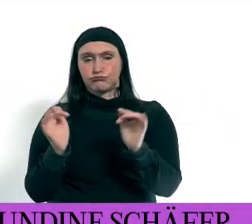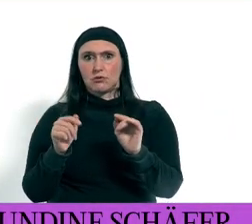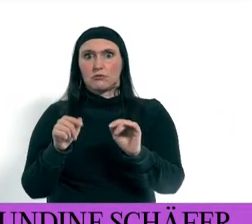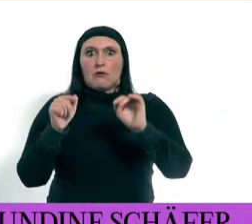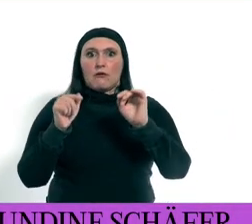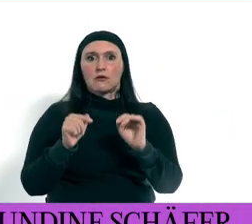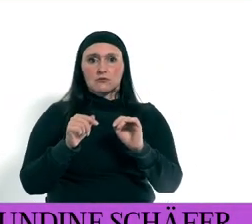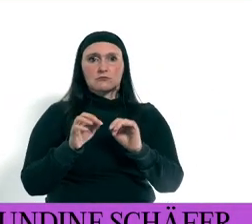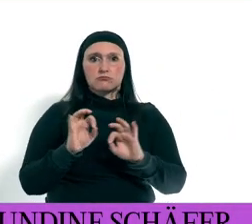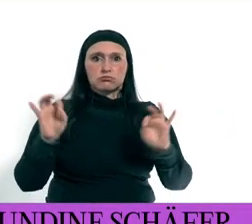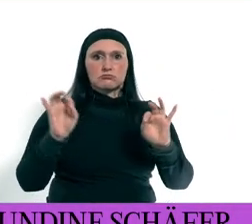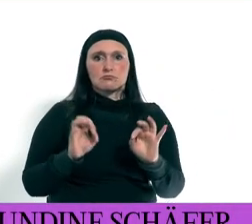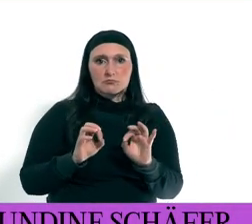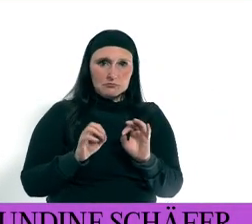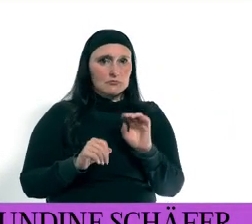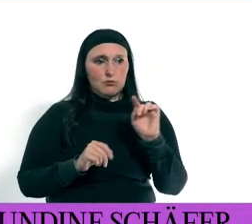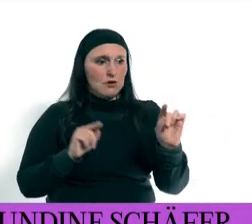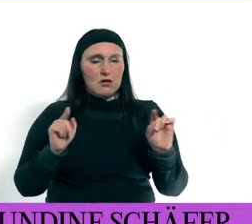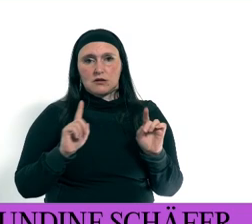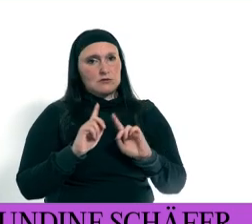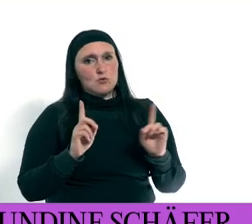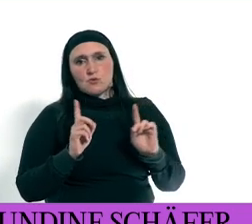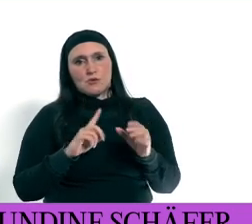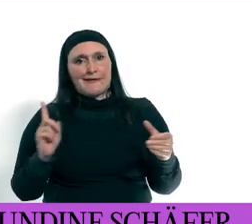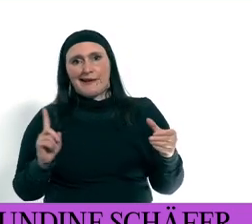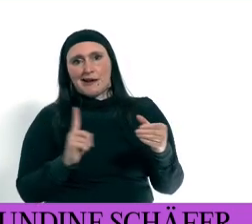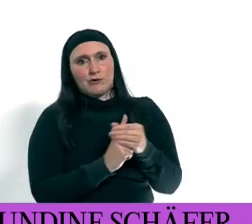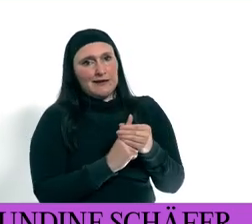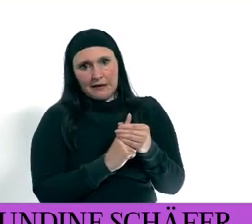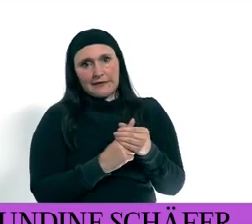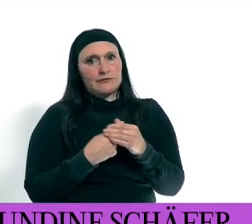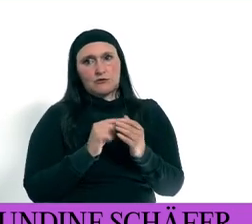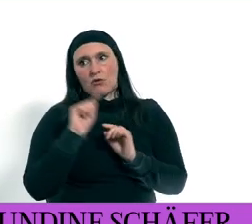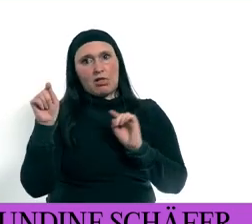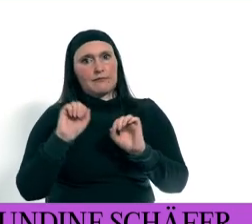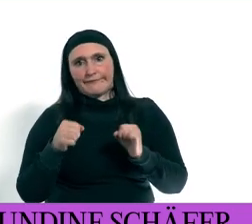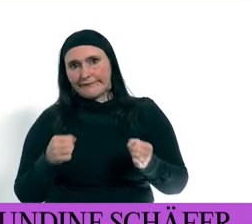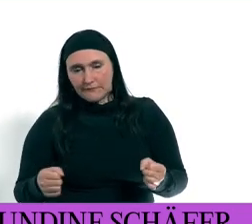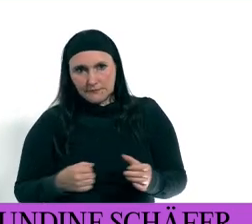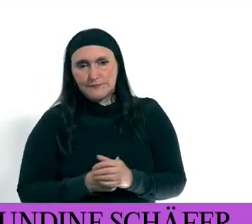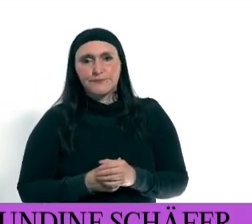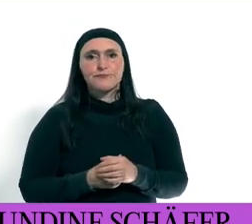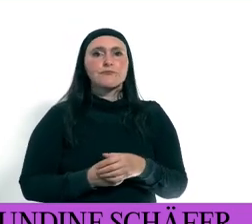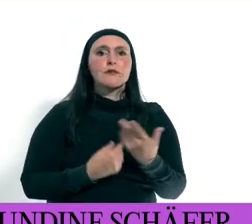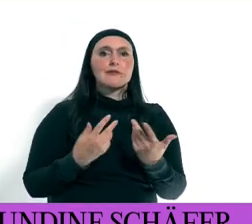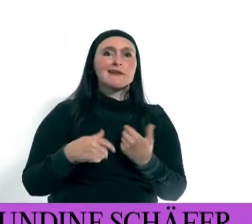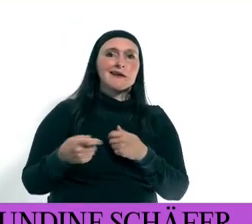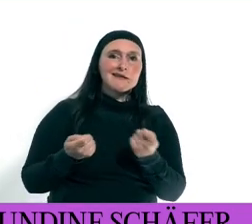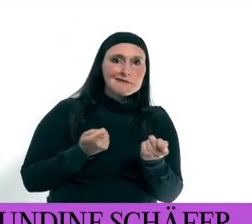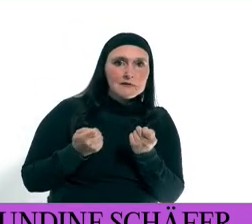Wenn man halt plötzlich Quarantäne hat und die Leute überhaupt nicht reisen dürfen, ist es ein großes Problem. Man muss hier sehr viel